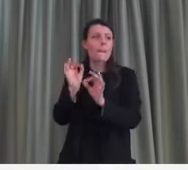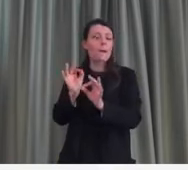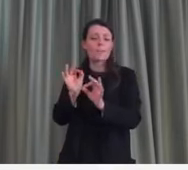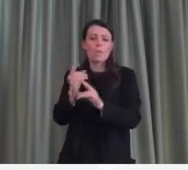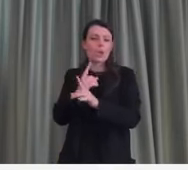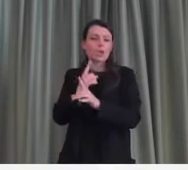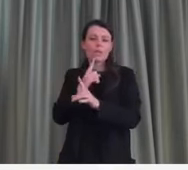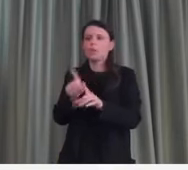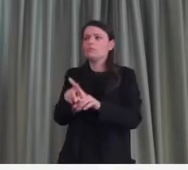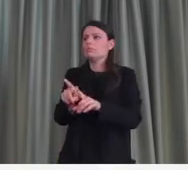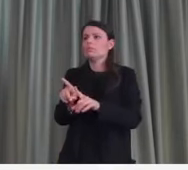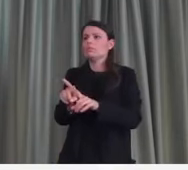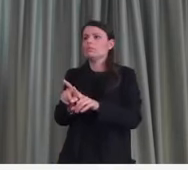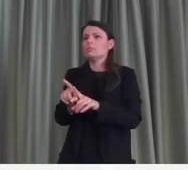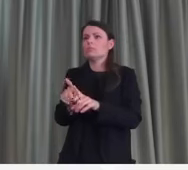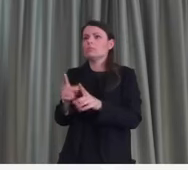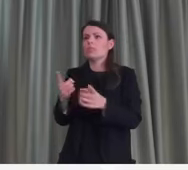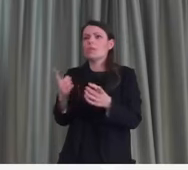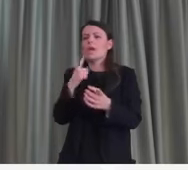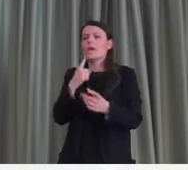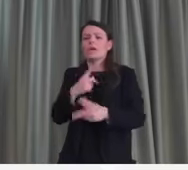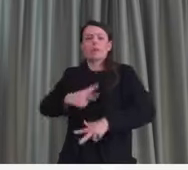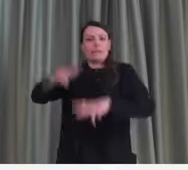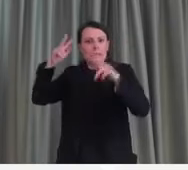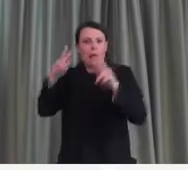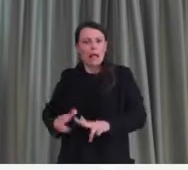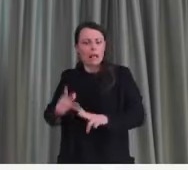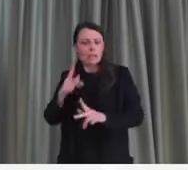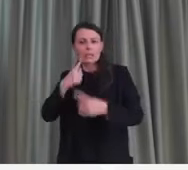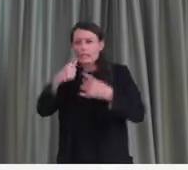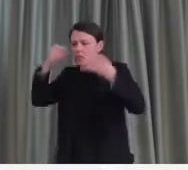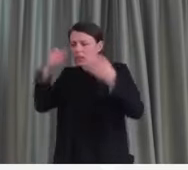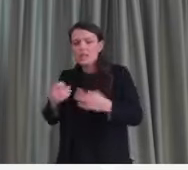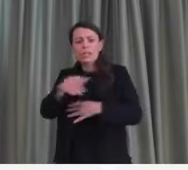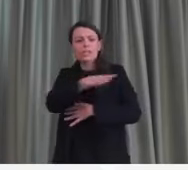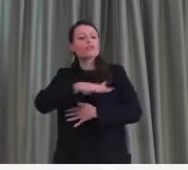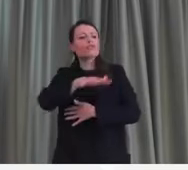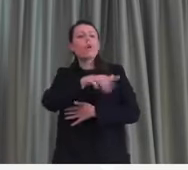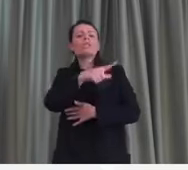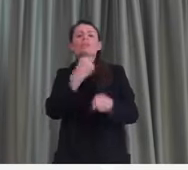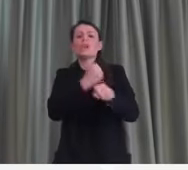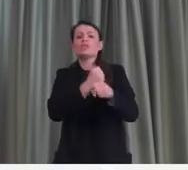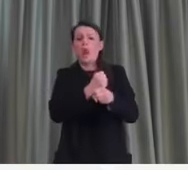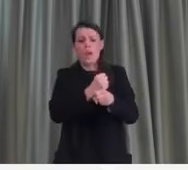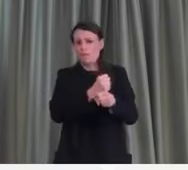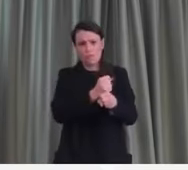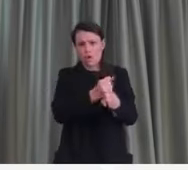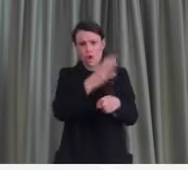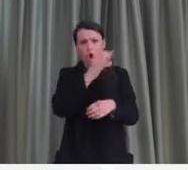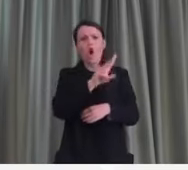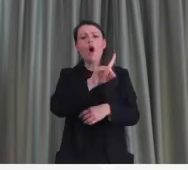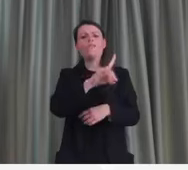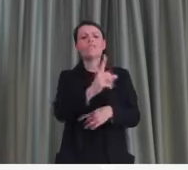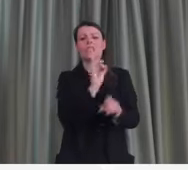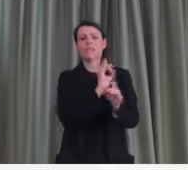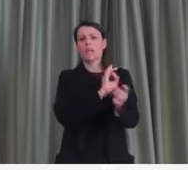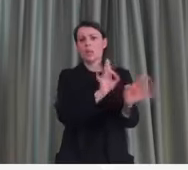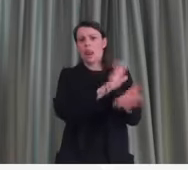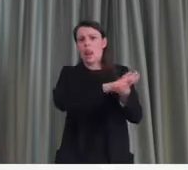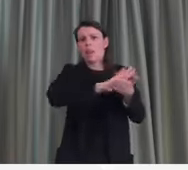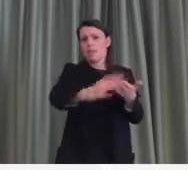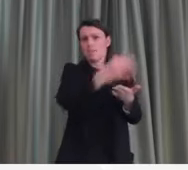essere o in luoghi di lavoro assolutamente freak ovid o altrimenti noi ci stiamo ragionando